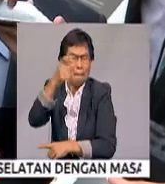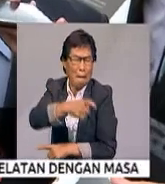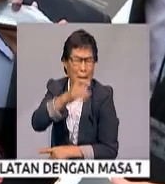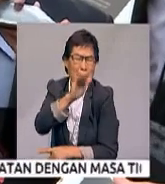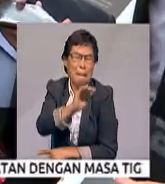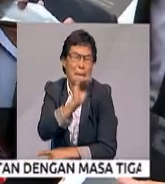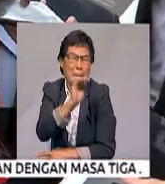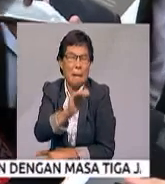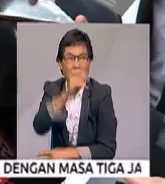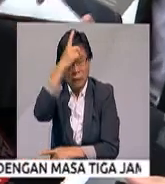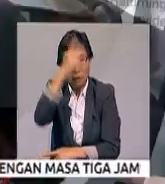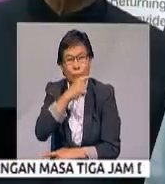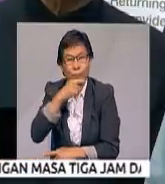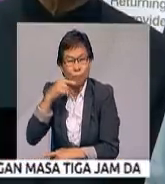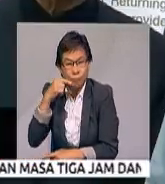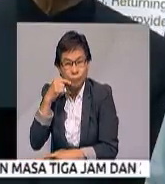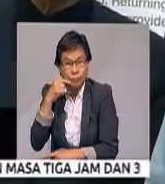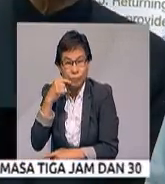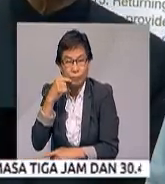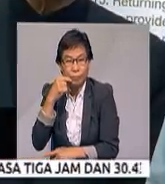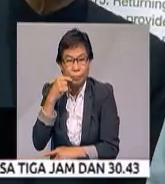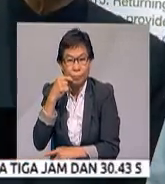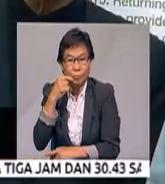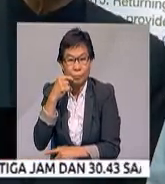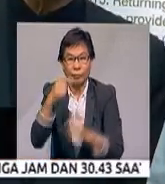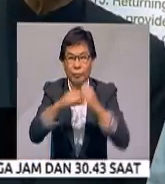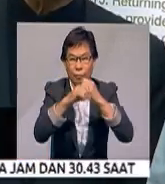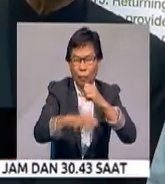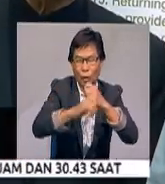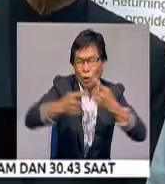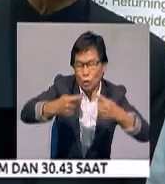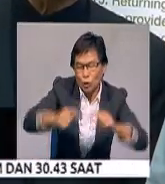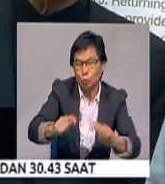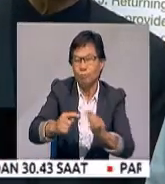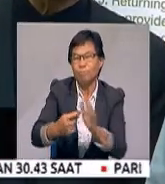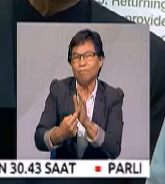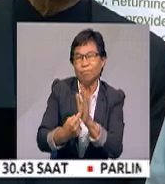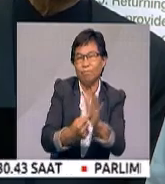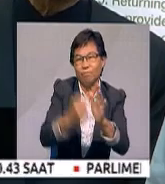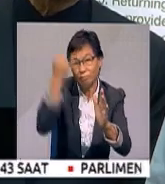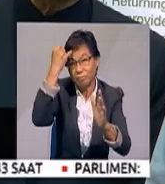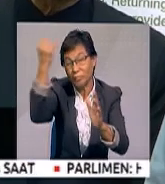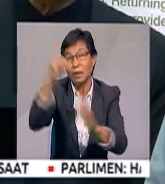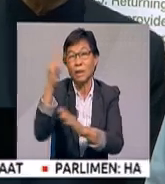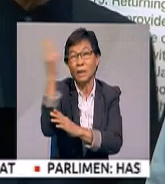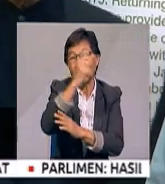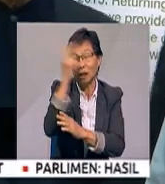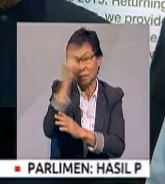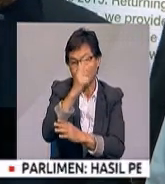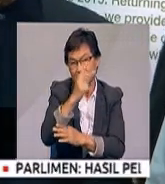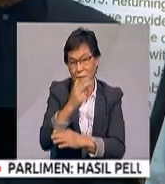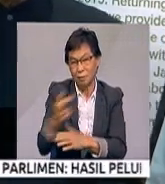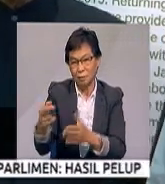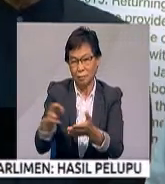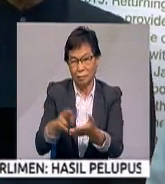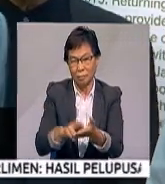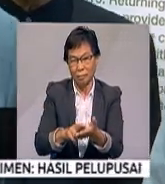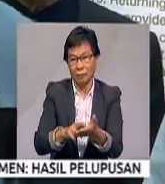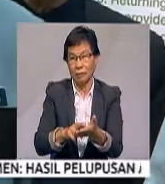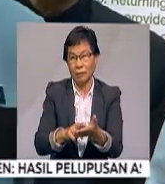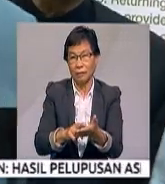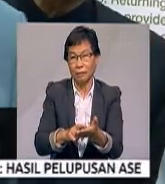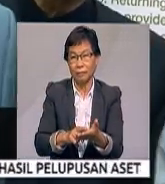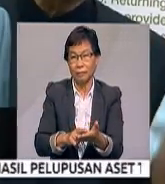Seri Hishamuddin supaya menghentikan kempen yang cuba menampilkan idea kerajaan tanpa penyertaan DAP serta